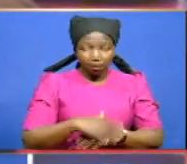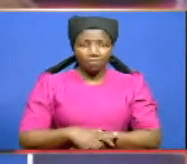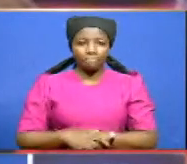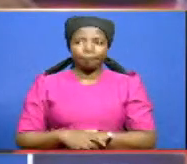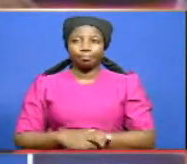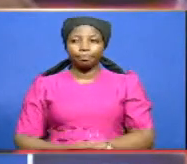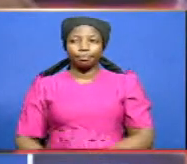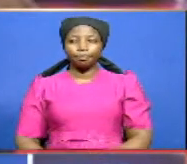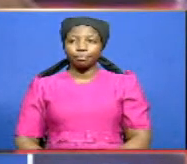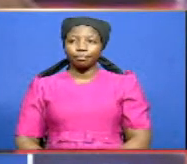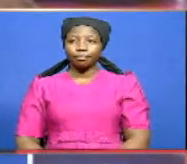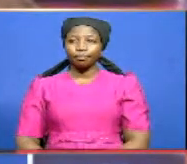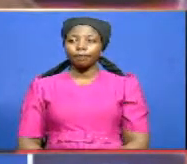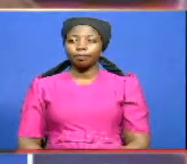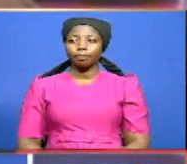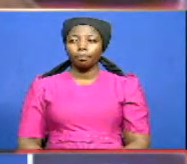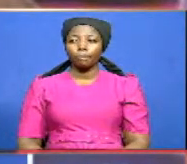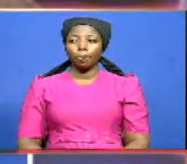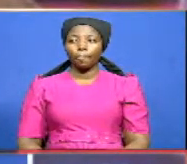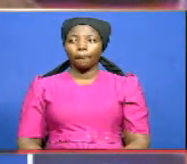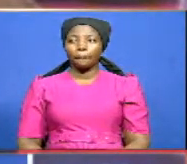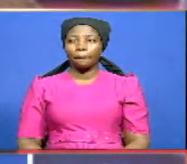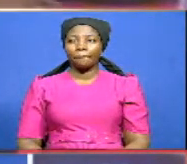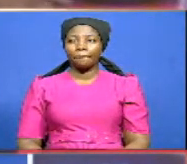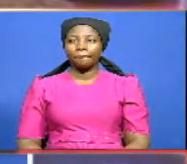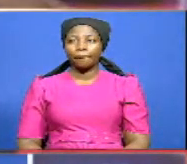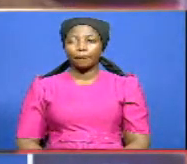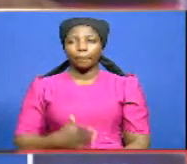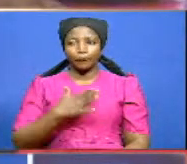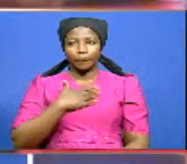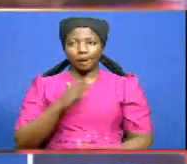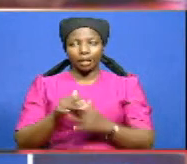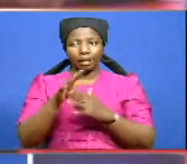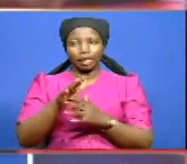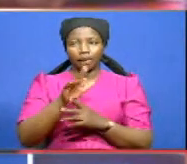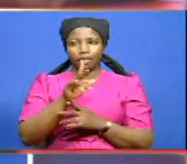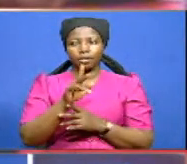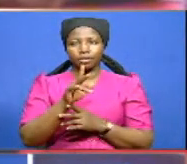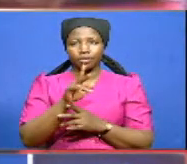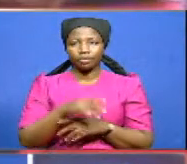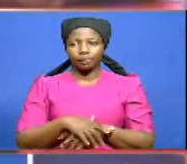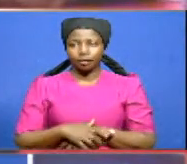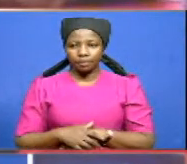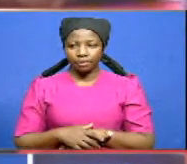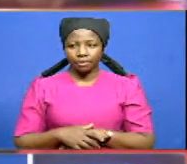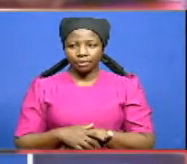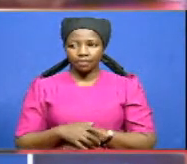majina Sheikh Hamid Zan, leader wa KEMNA na chairman.